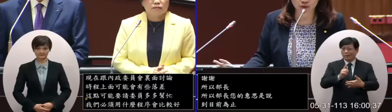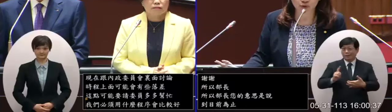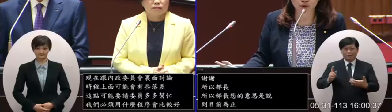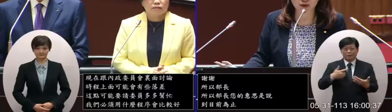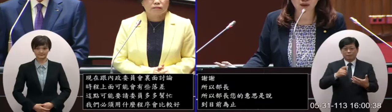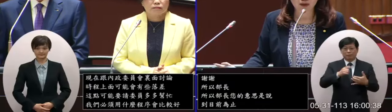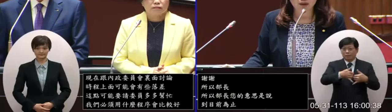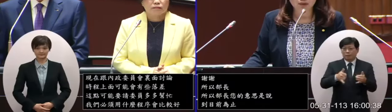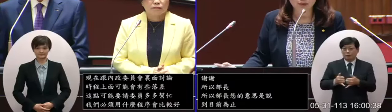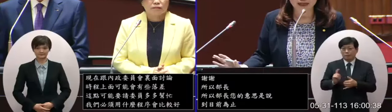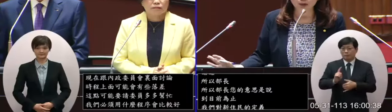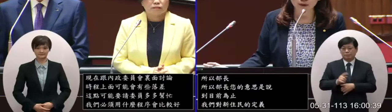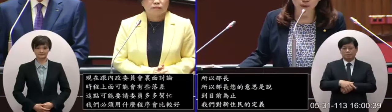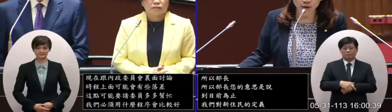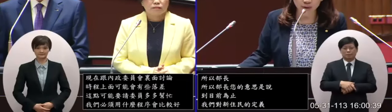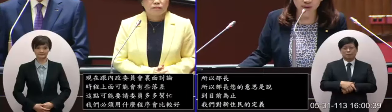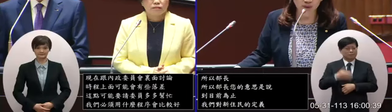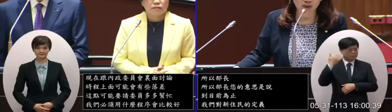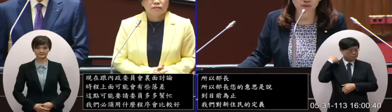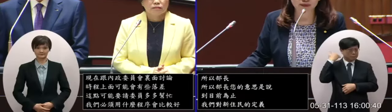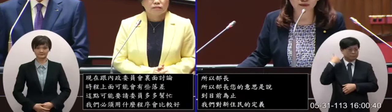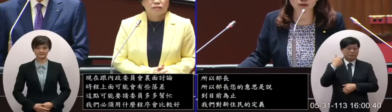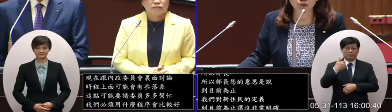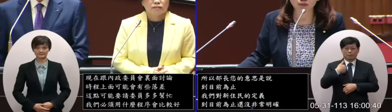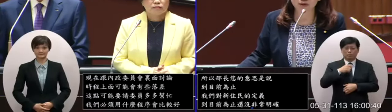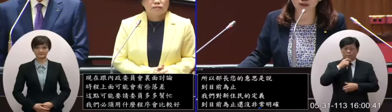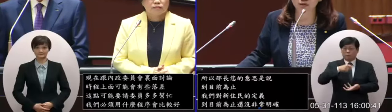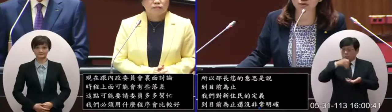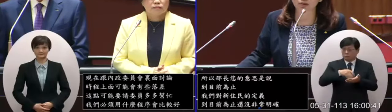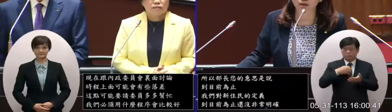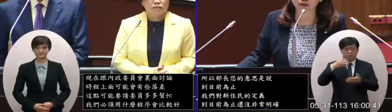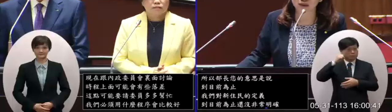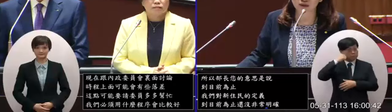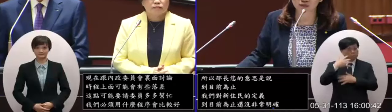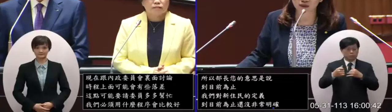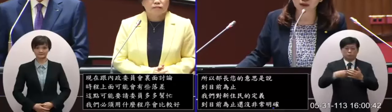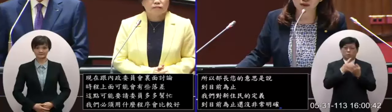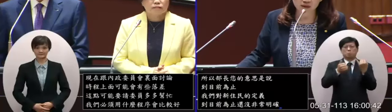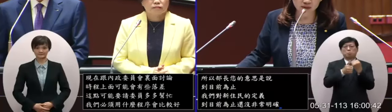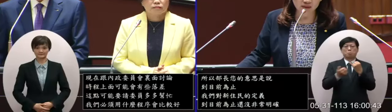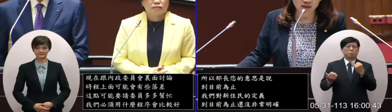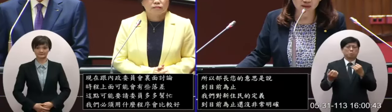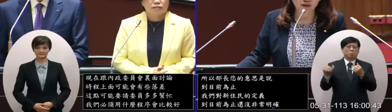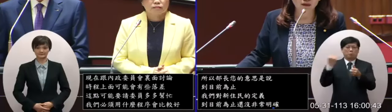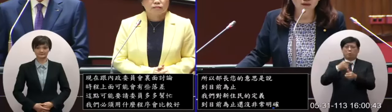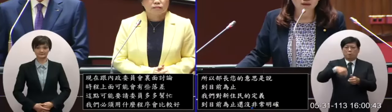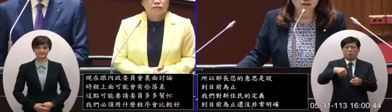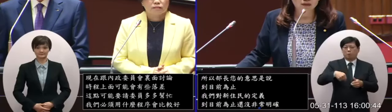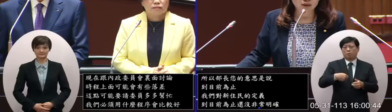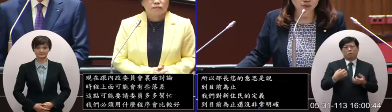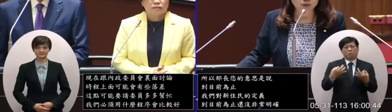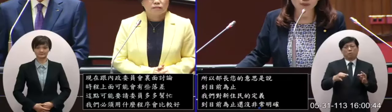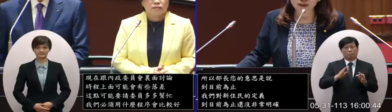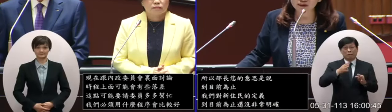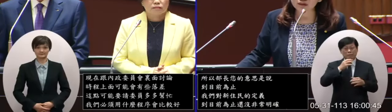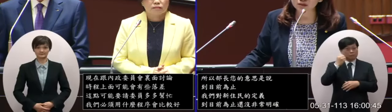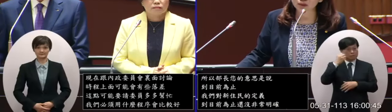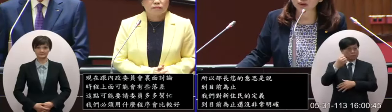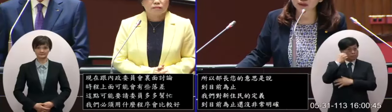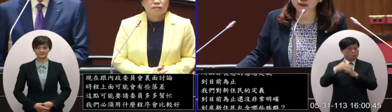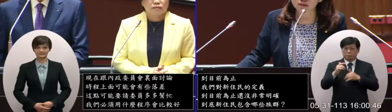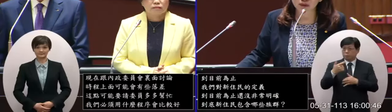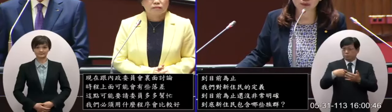的这个族群。我想过去的话，我们想到新住民就想到说只有婚姻移民，可是现在呢，新住民不